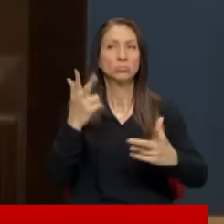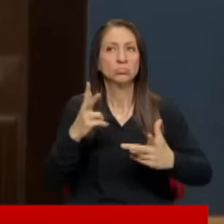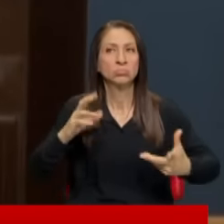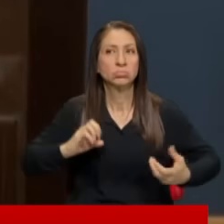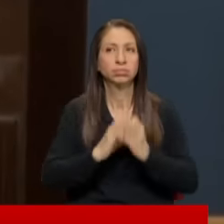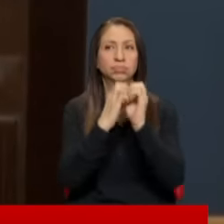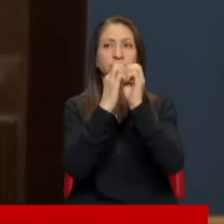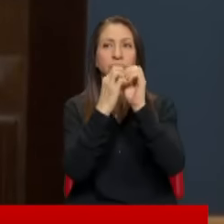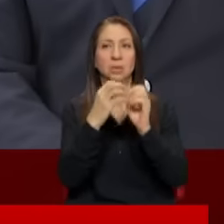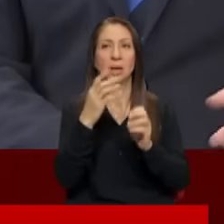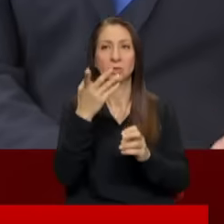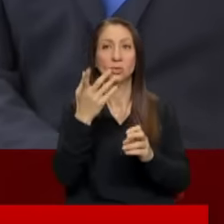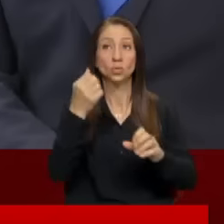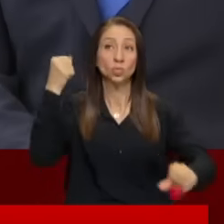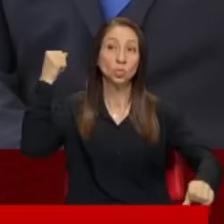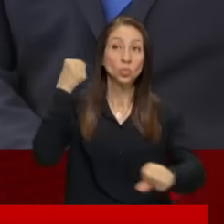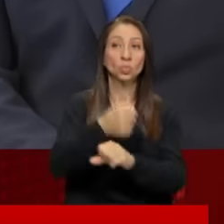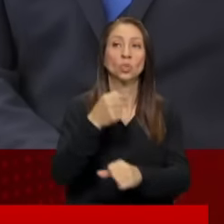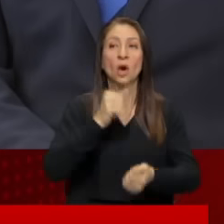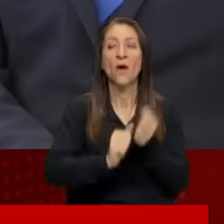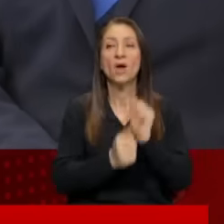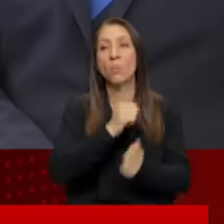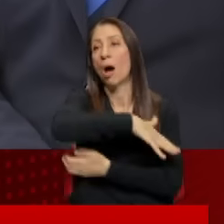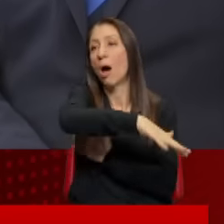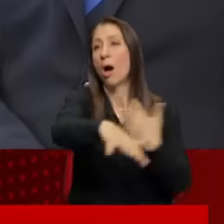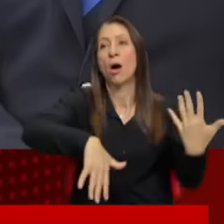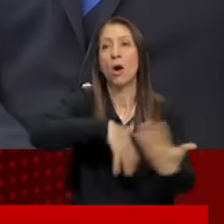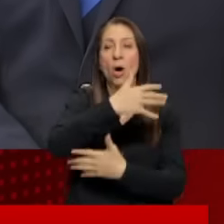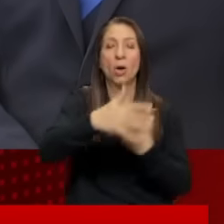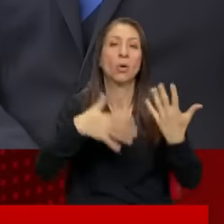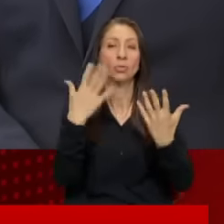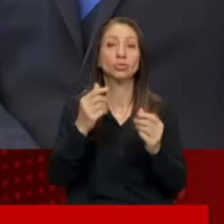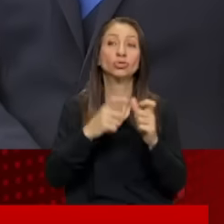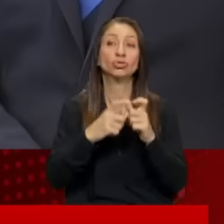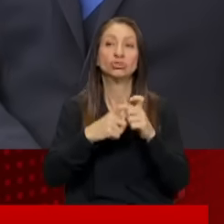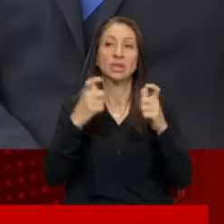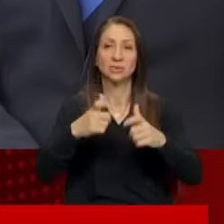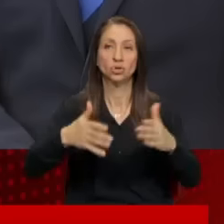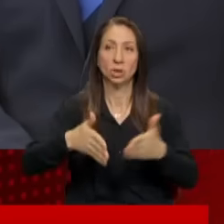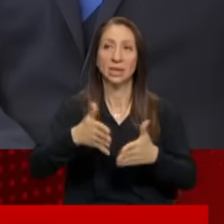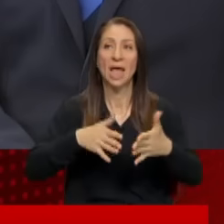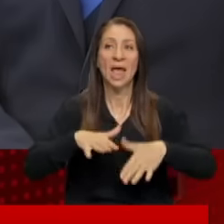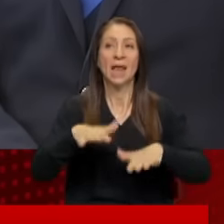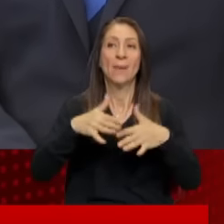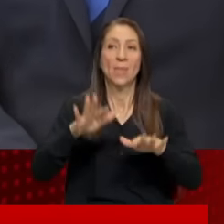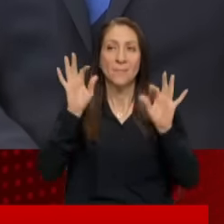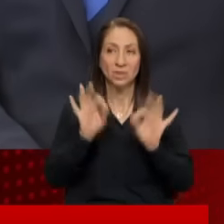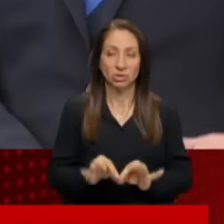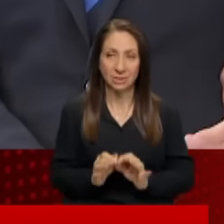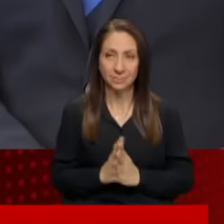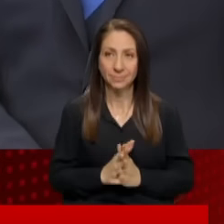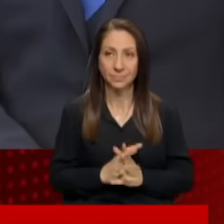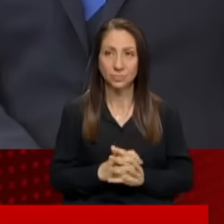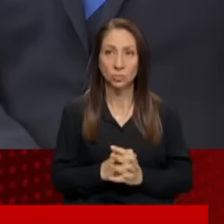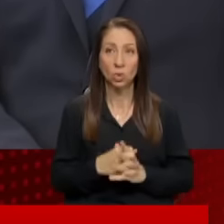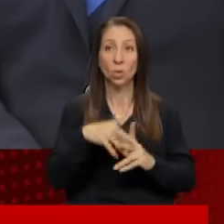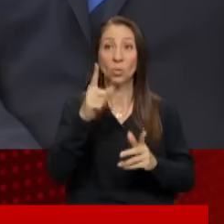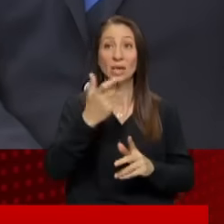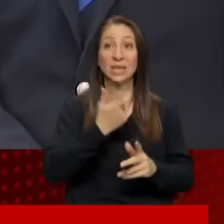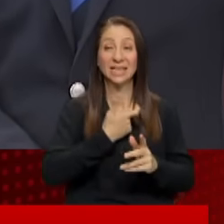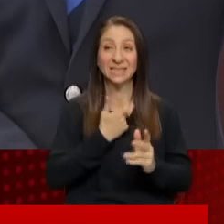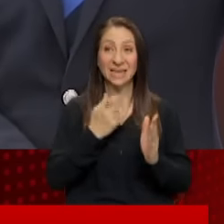gerildi ve artık hatta yumruklu kavgaya dönüştü. Gürcistan sokaklarında da eylemler, protestolar başlamış durumda. Bu yasa